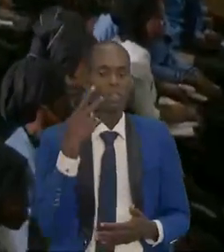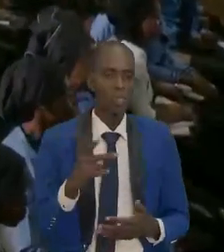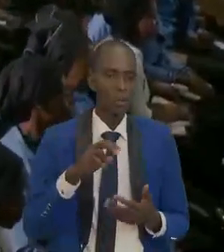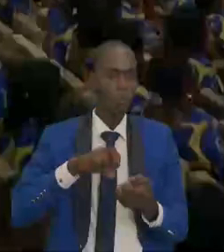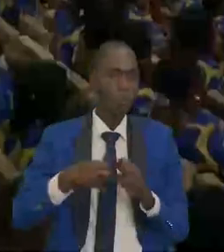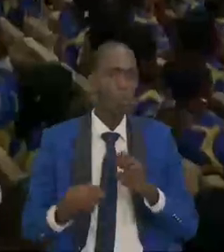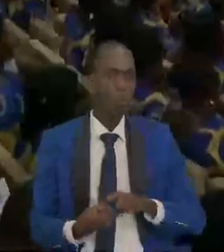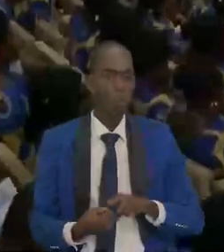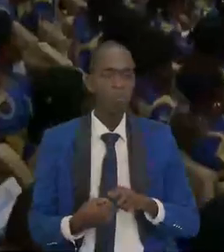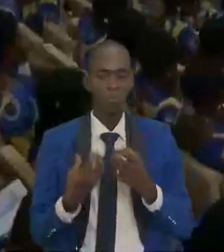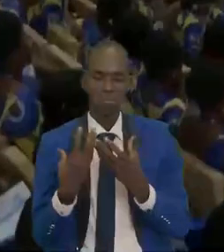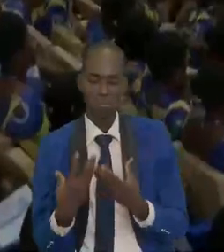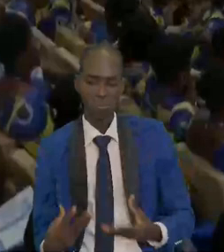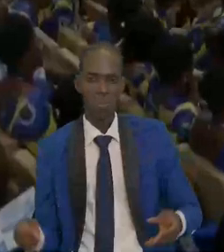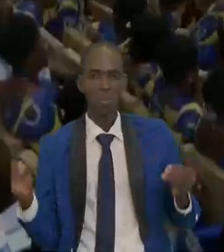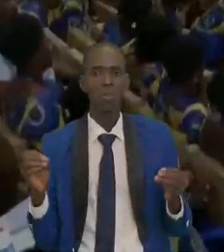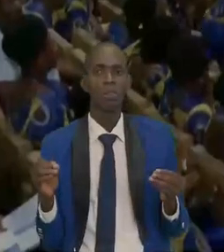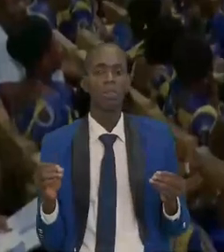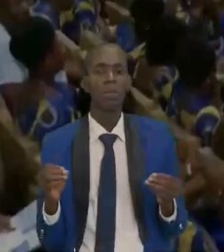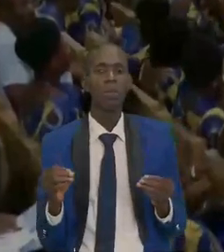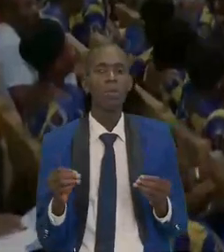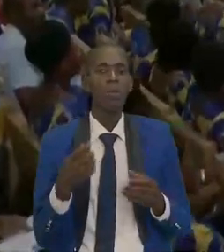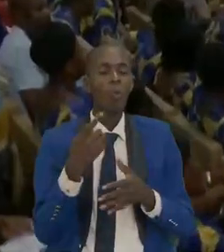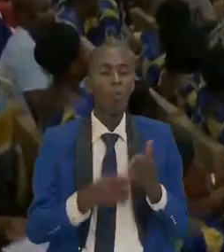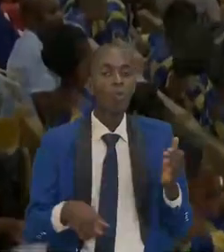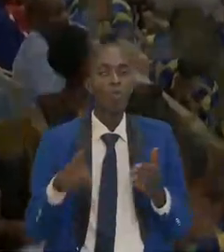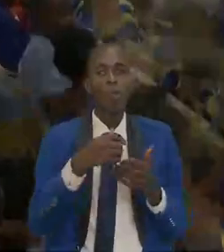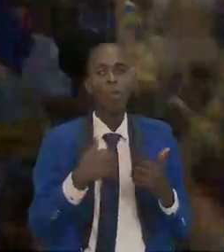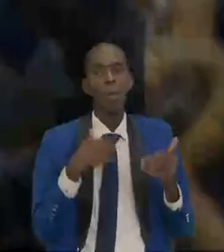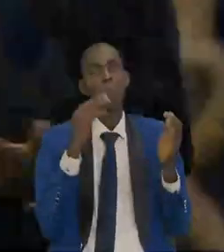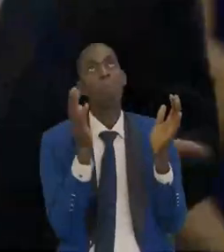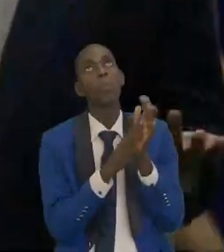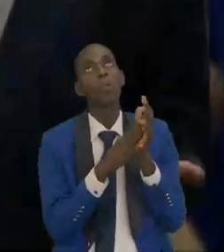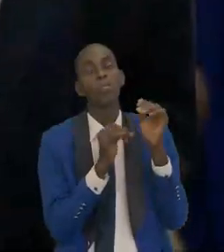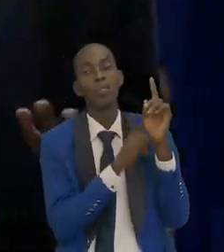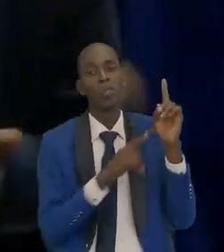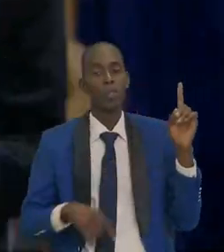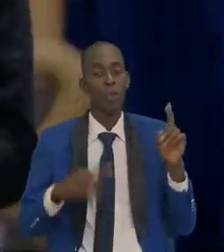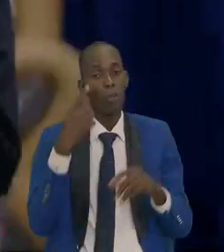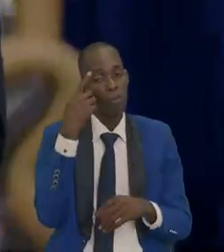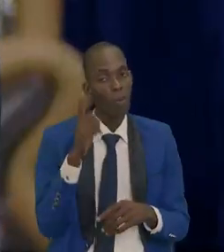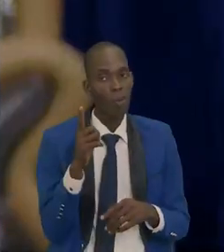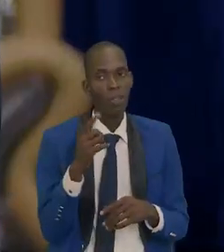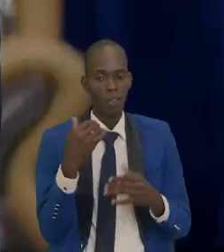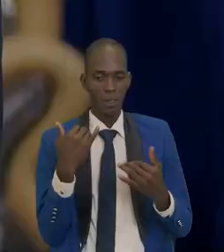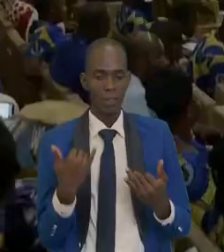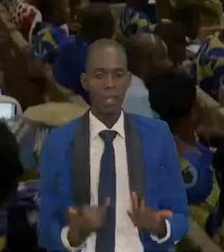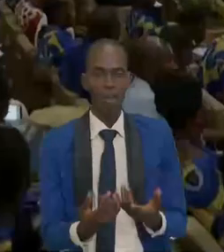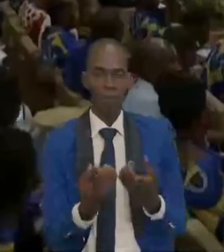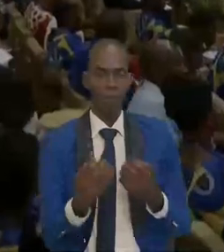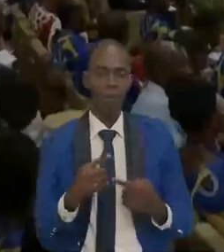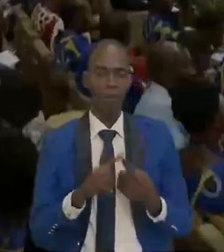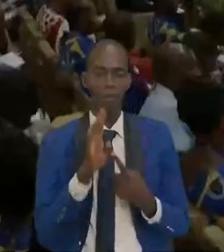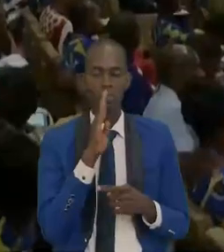murailles s'effondrer. Ce pourquoi tu as loué Dieu. La réalisation est